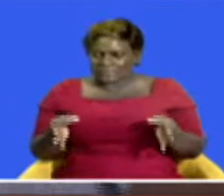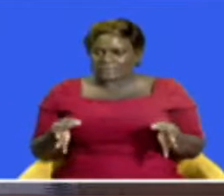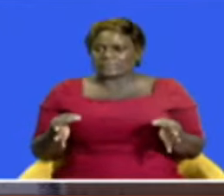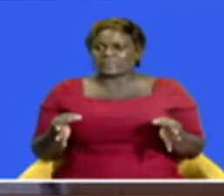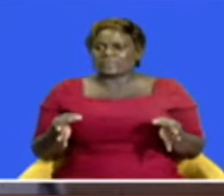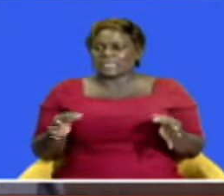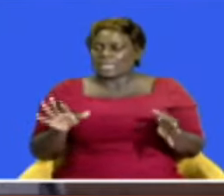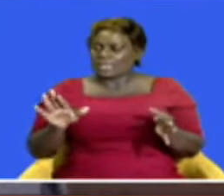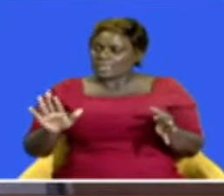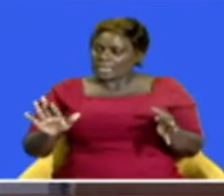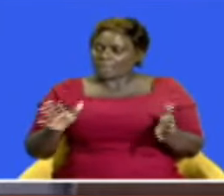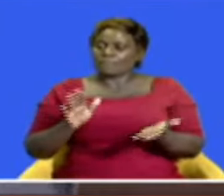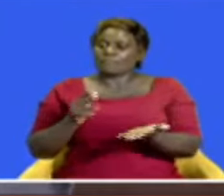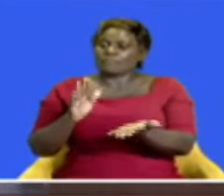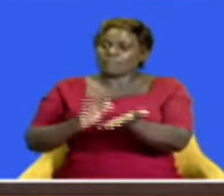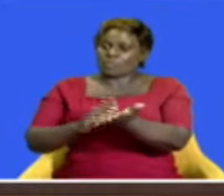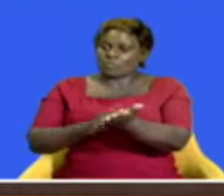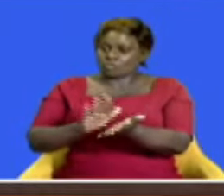Wanapendekeza.